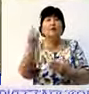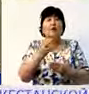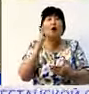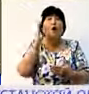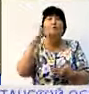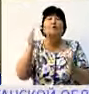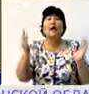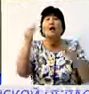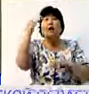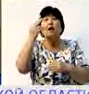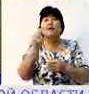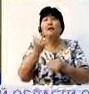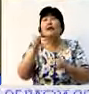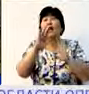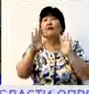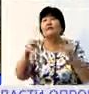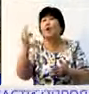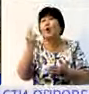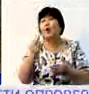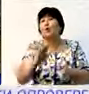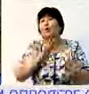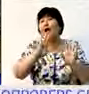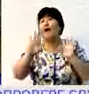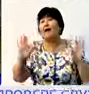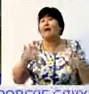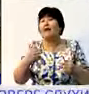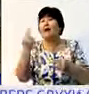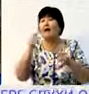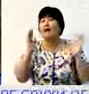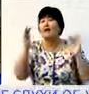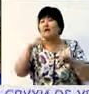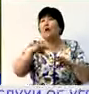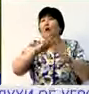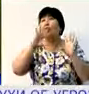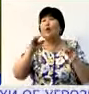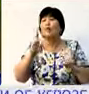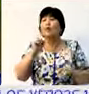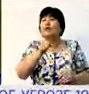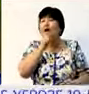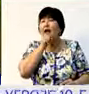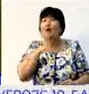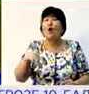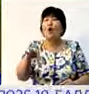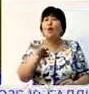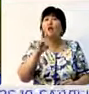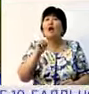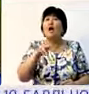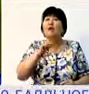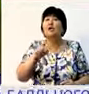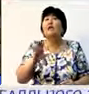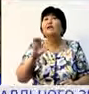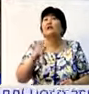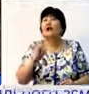будущих картин они представили на выставке художественной галереи. На холстах изображены комплекс Коркайта-Ата, озеро Камбаш, городище